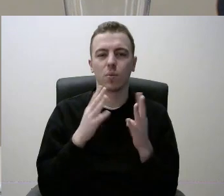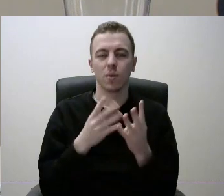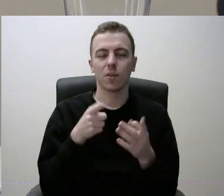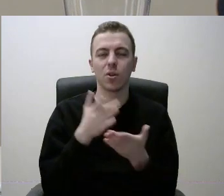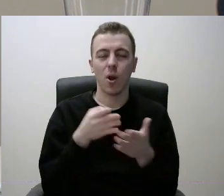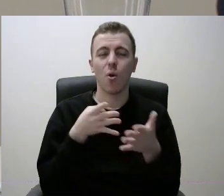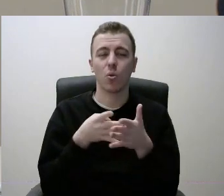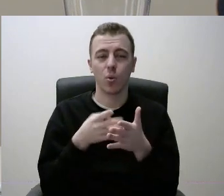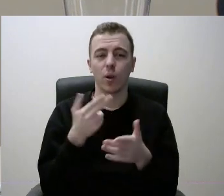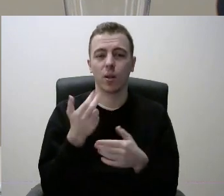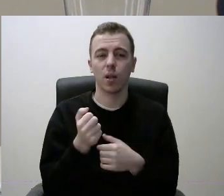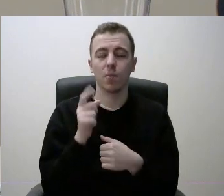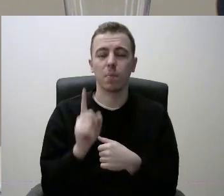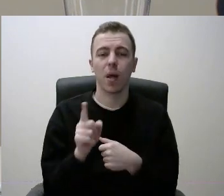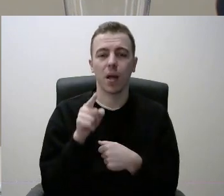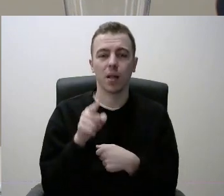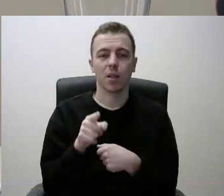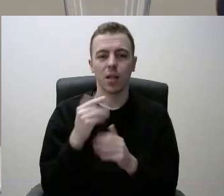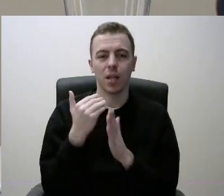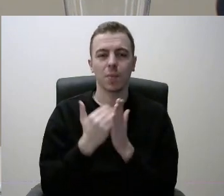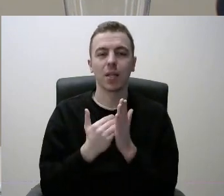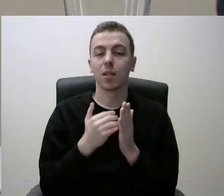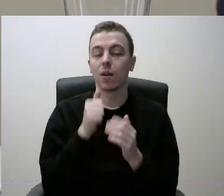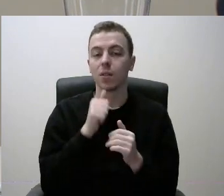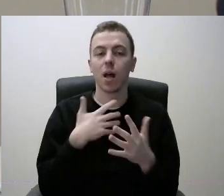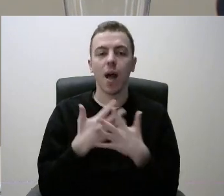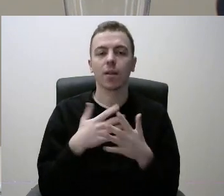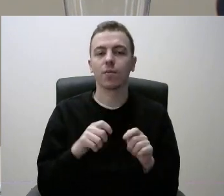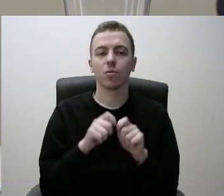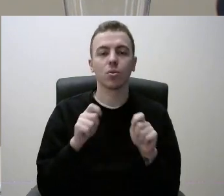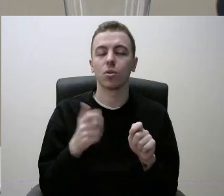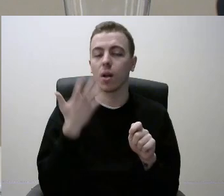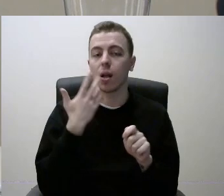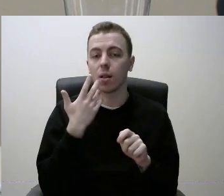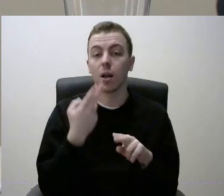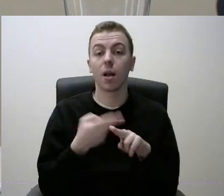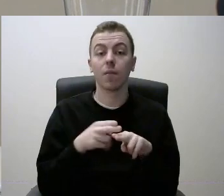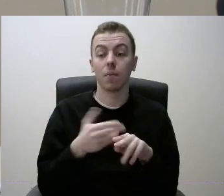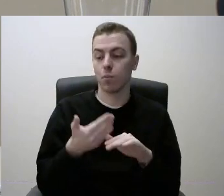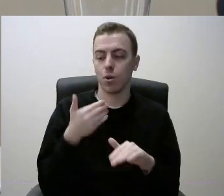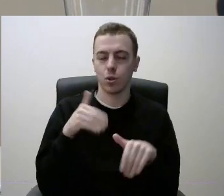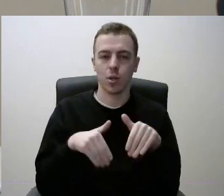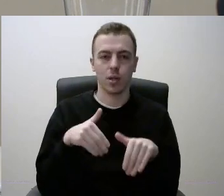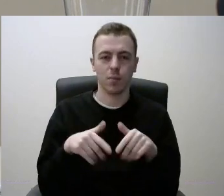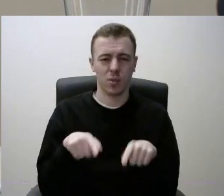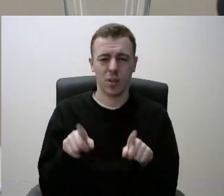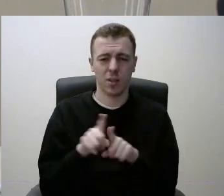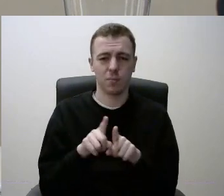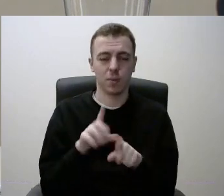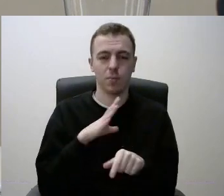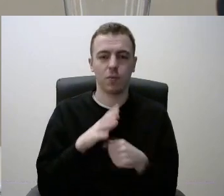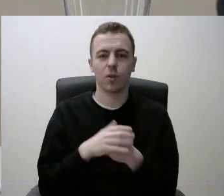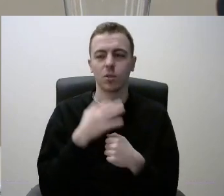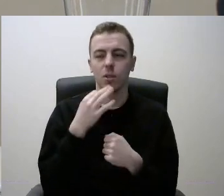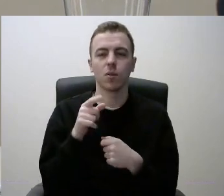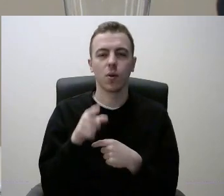įrankis, bet kaip taisyklė suaktyvėja visas procesas tuomet, kad artėja rinkimai. Tai čia neišimtis ir sakyčiau, kad